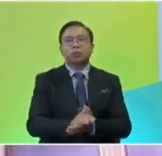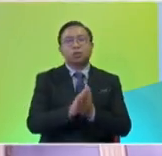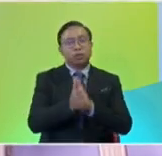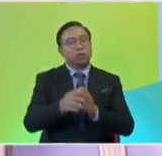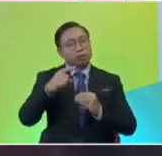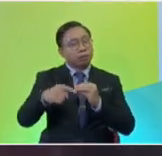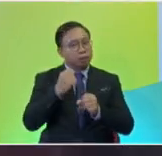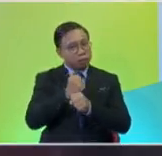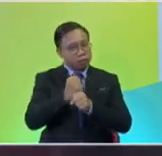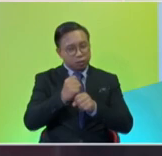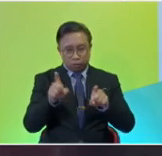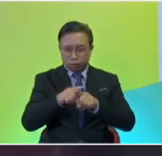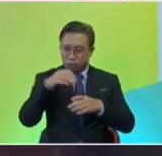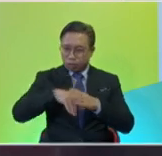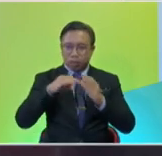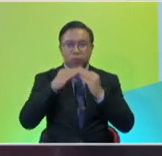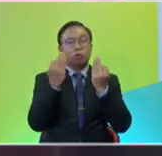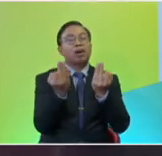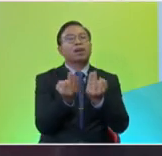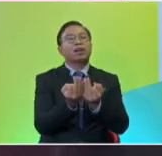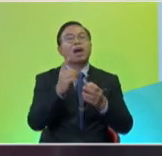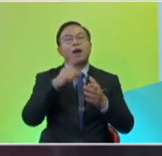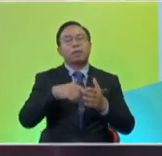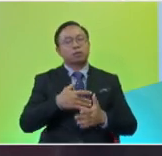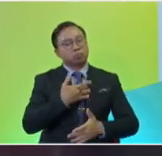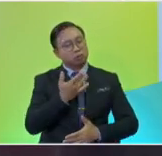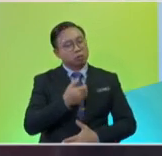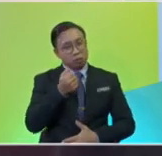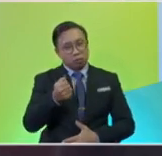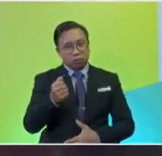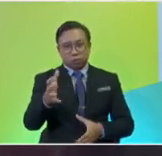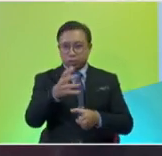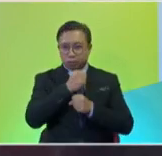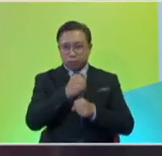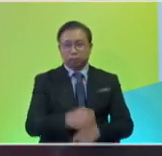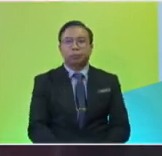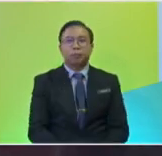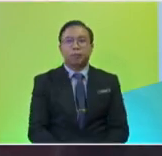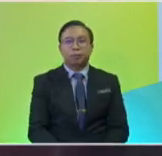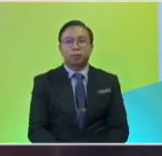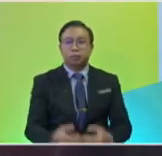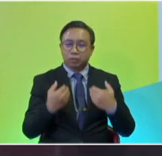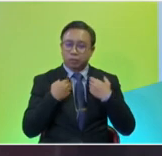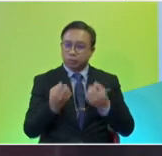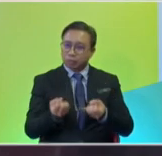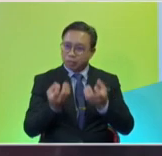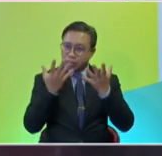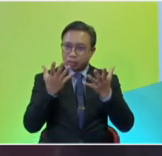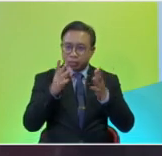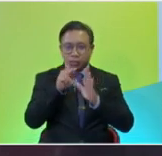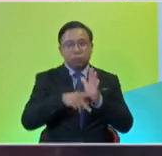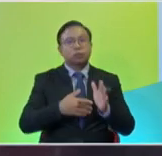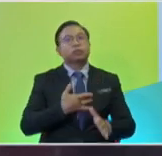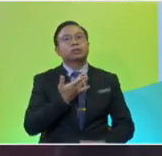bekerja sama dalam keluarga apakah perasaan yang kamu akan dapat di sini kita dapat banyak perasaan